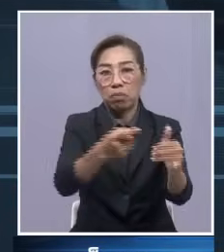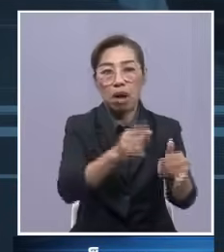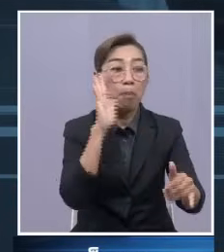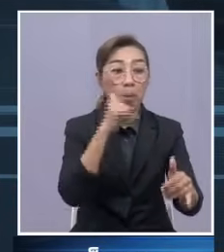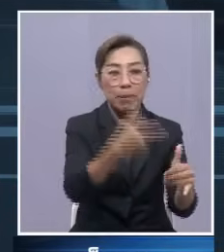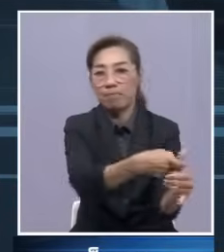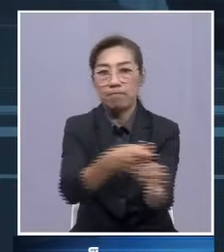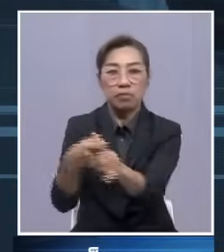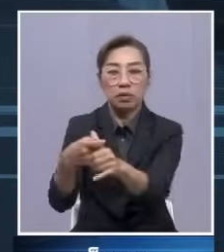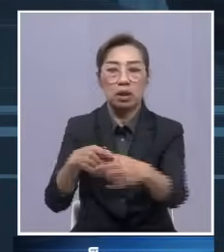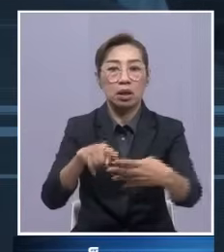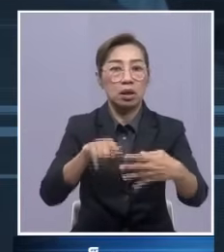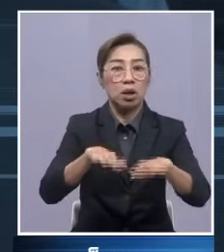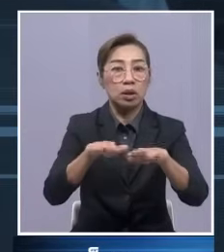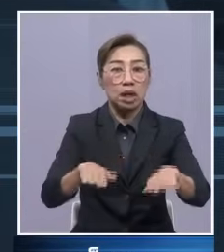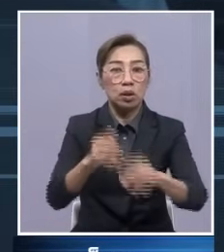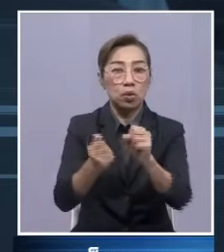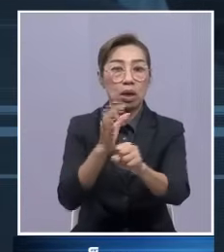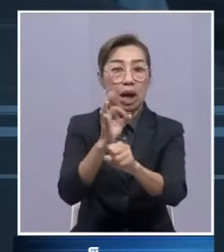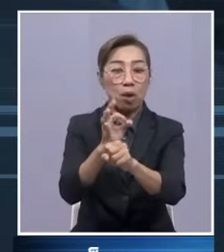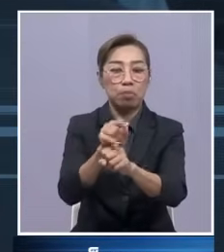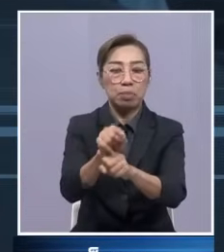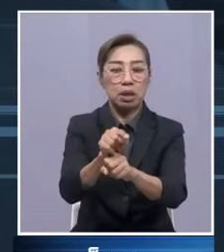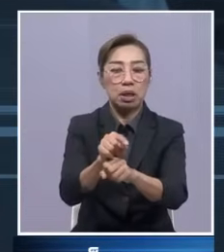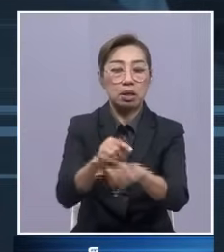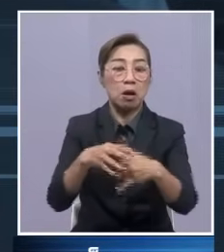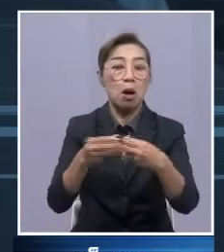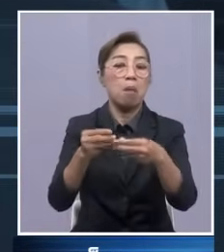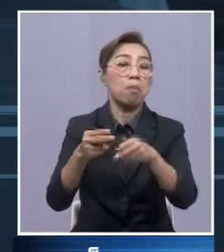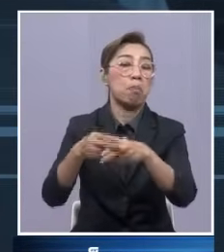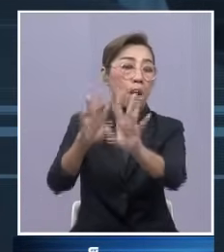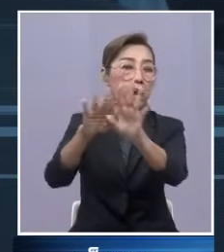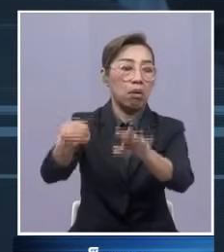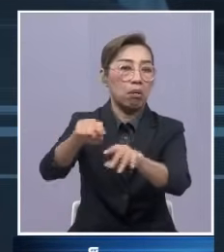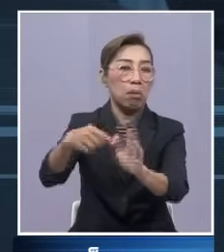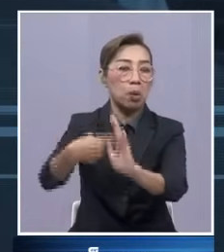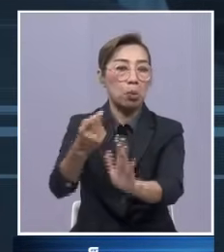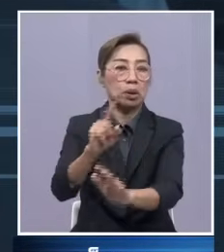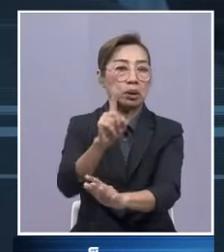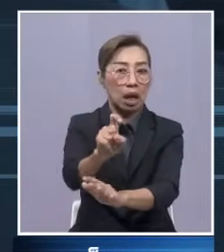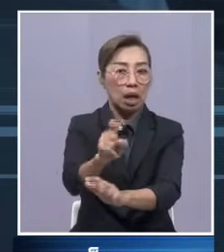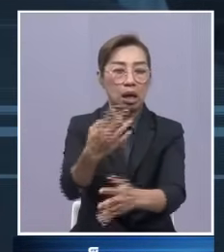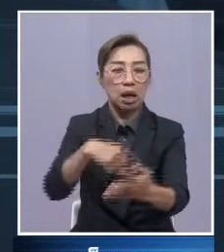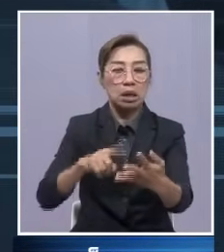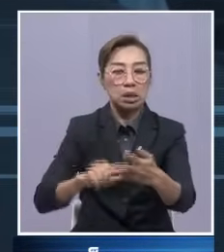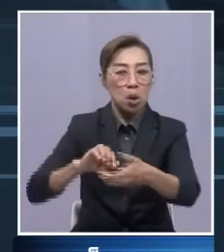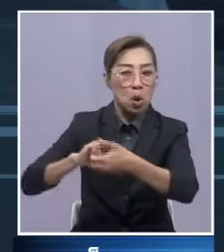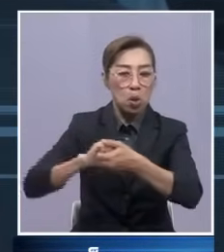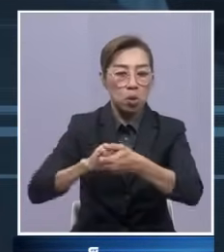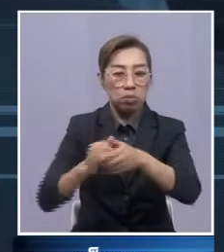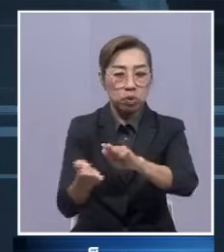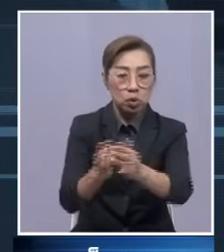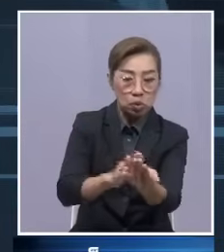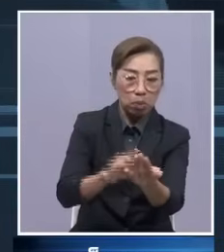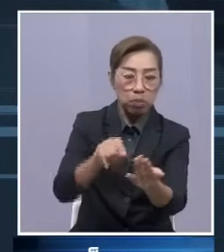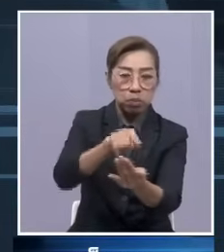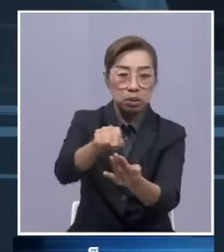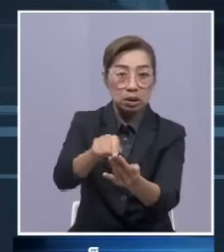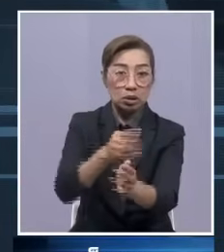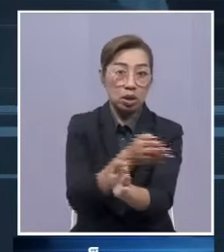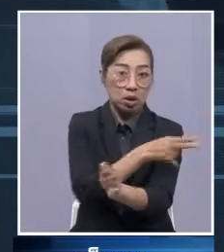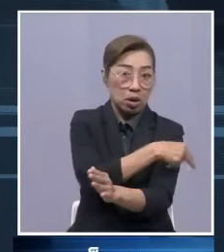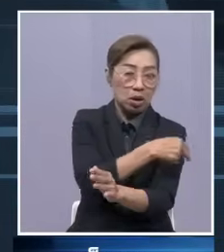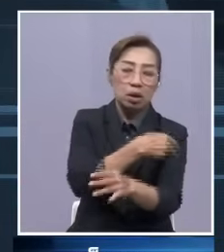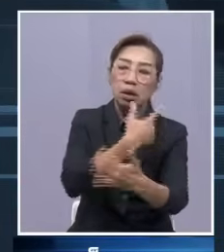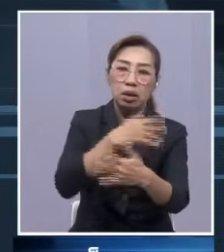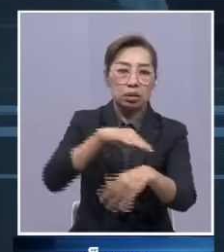ทอดทิ้งเด็กอายุ9ปีเป็นเหตุให้เด็กถึงแก่ความตายและ4ร่วมกระทำการใดๆแก่ศพก่อนชันสูตรพลิกศพเสร็จสิ้น